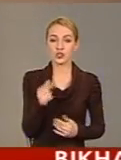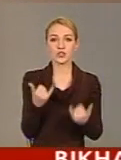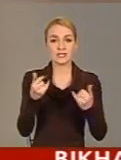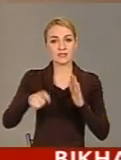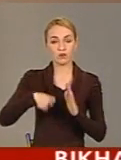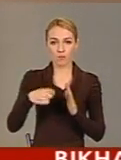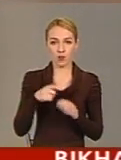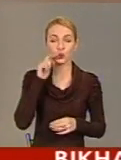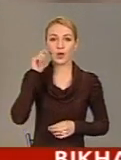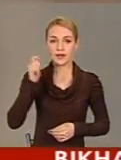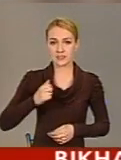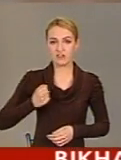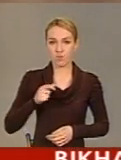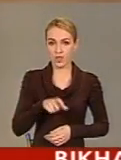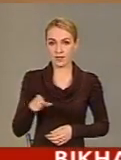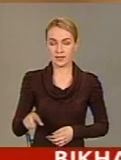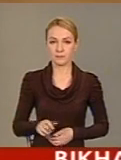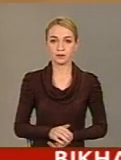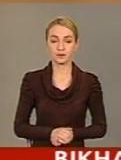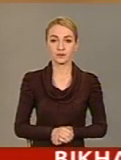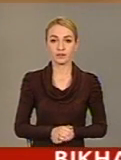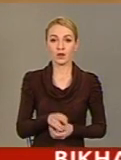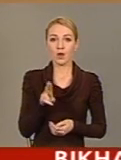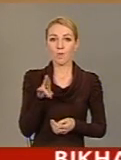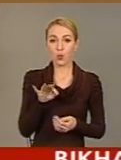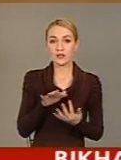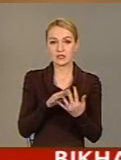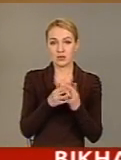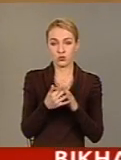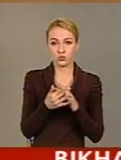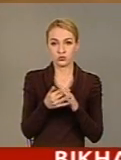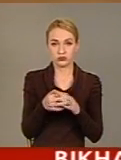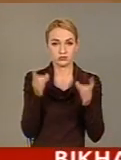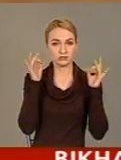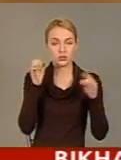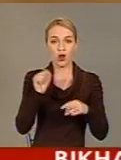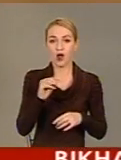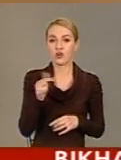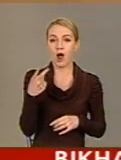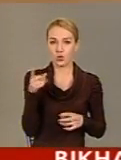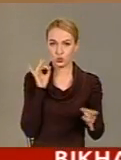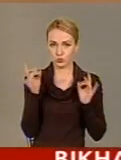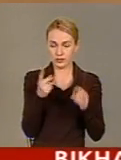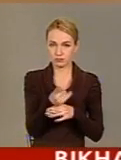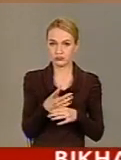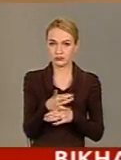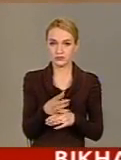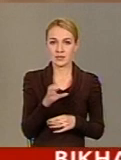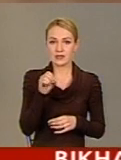зафільмували українські вояки по селу проложатьж гайшубить